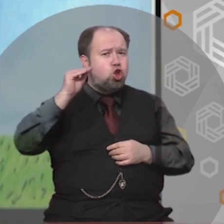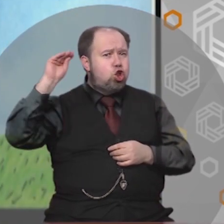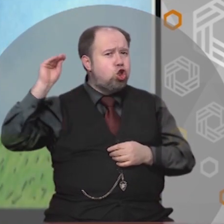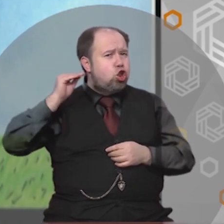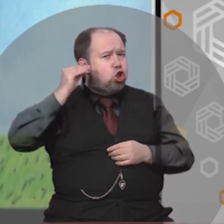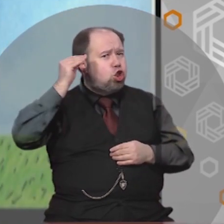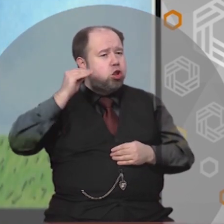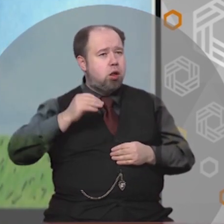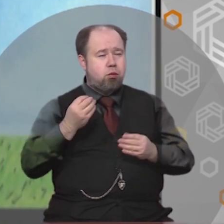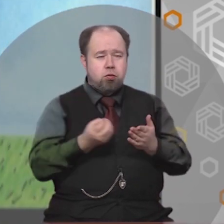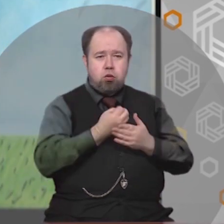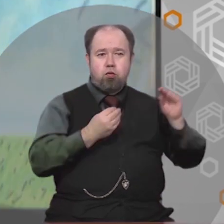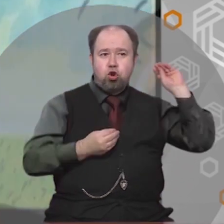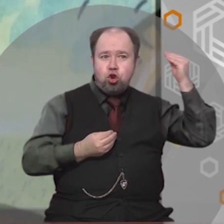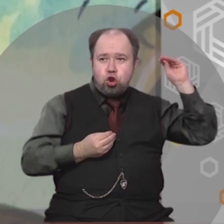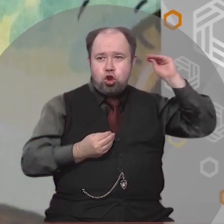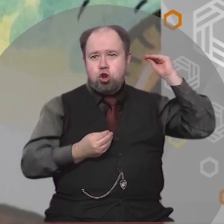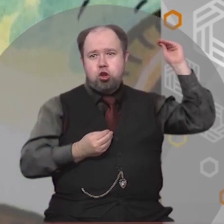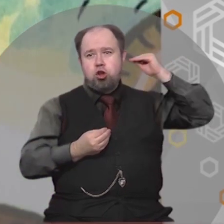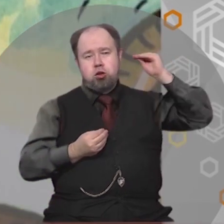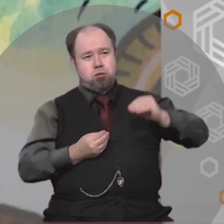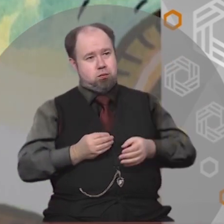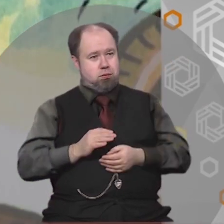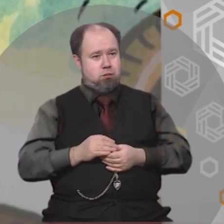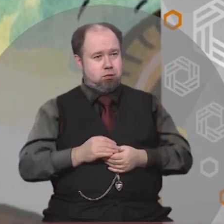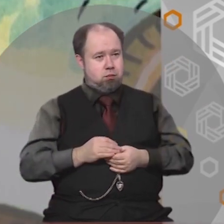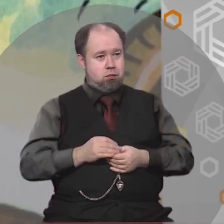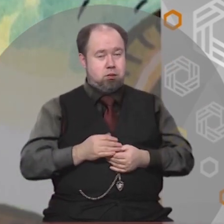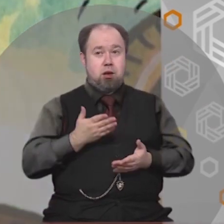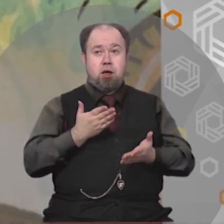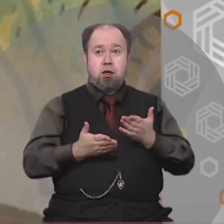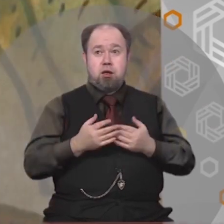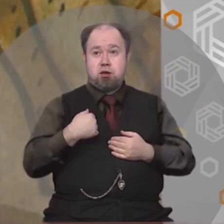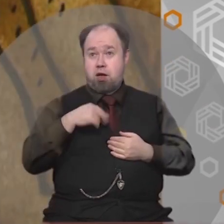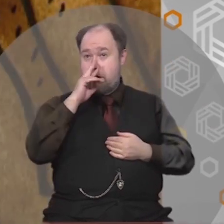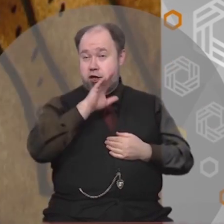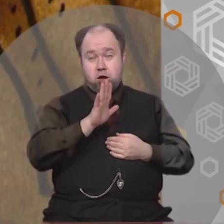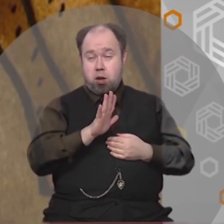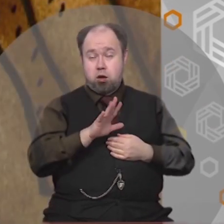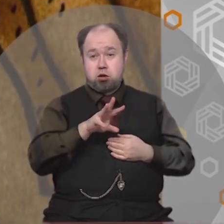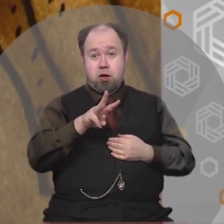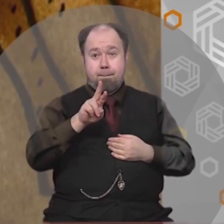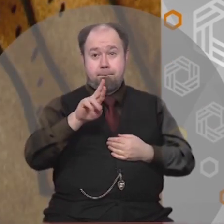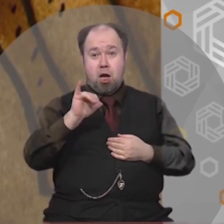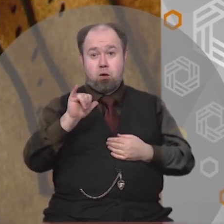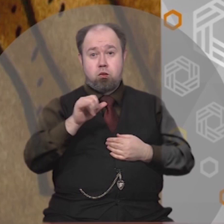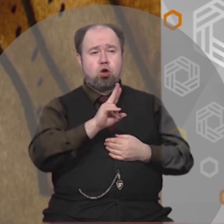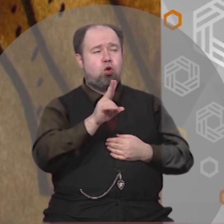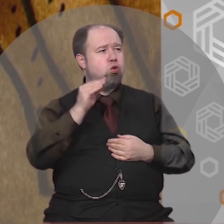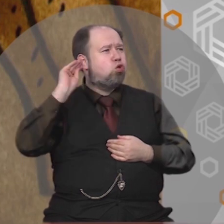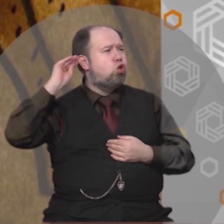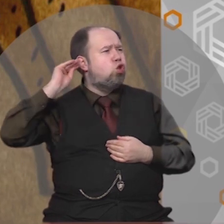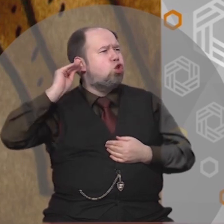«Жжжж», а затем еще раз «Жжжж». «Если я не ошибаюсь, мяу, кто-то